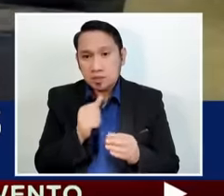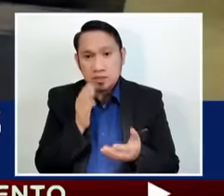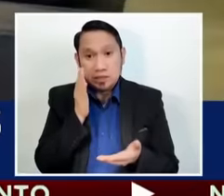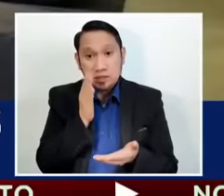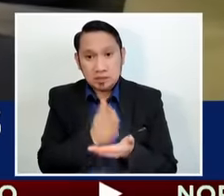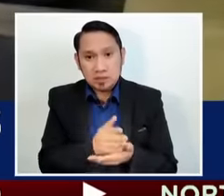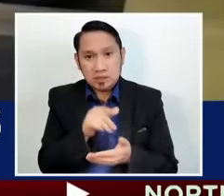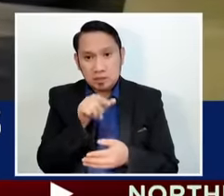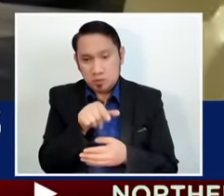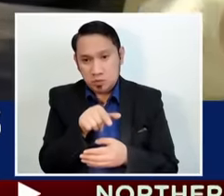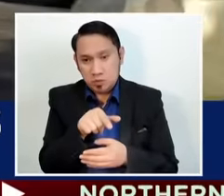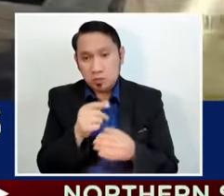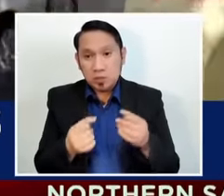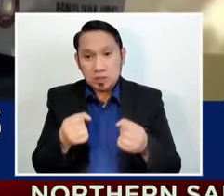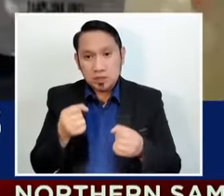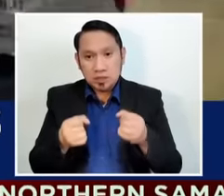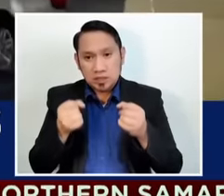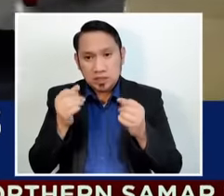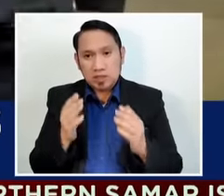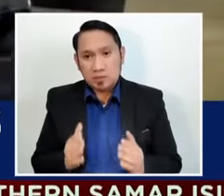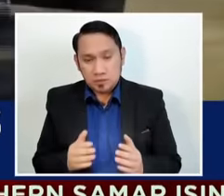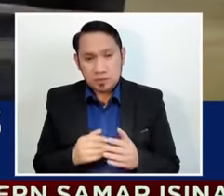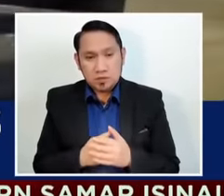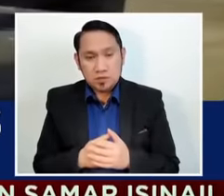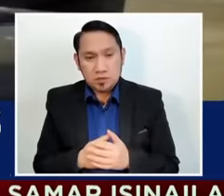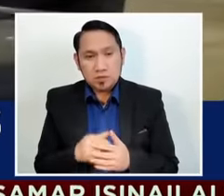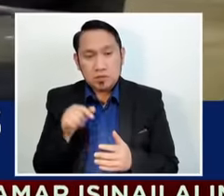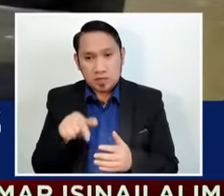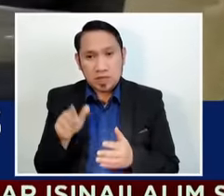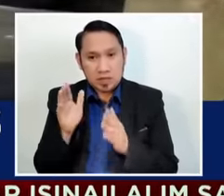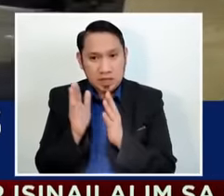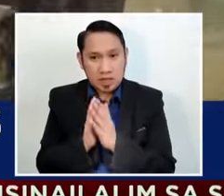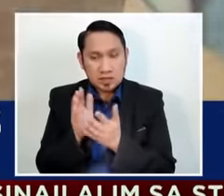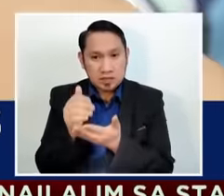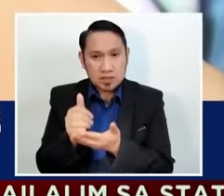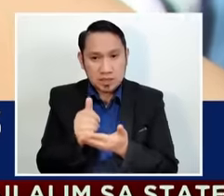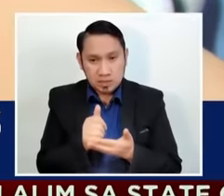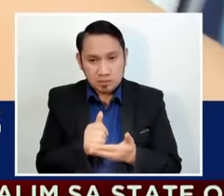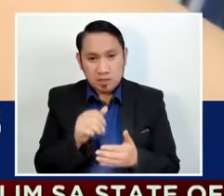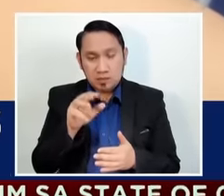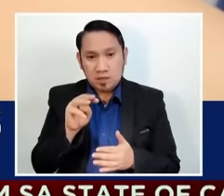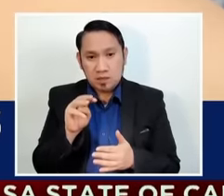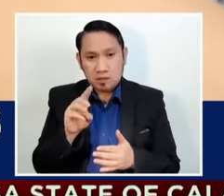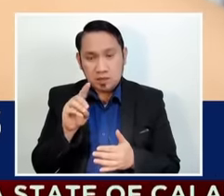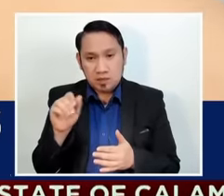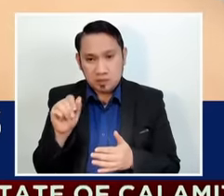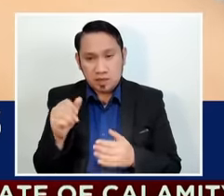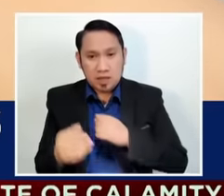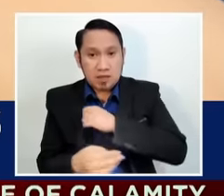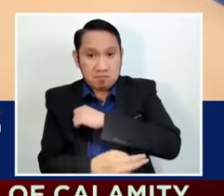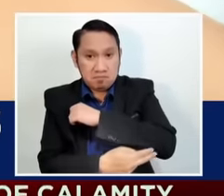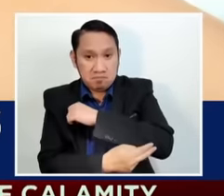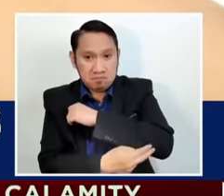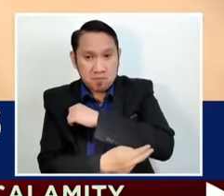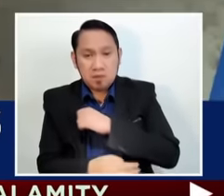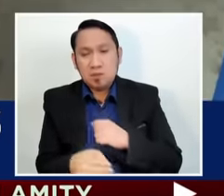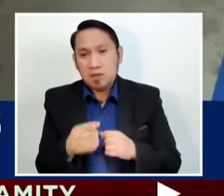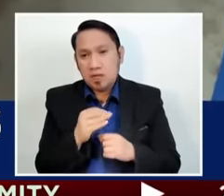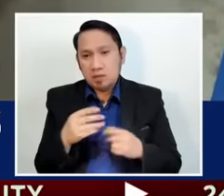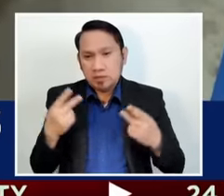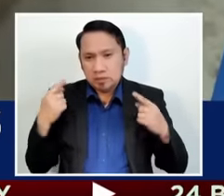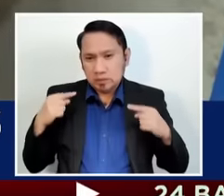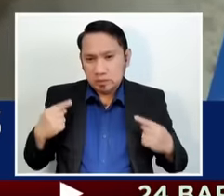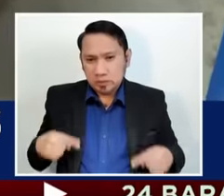ng SUV nang matamaan siya, kaya humingi na siya ng tulong sa MMDA. Sugat sa braso at may pasa sa iba't ibang bahagi